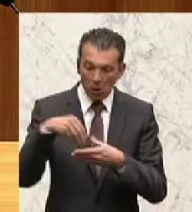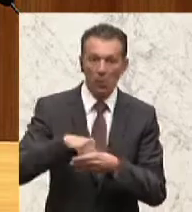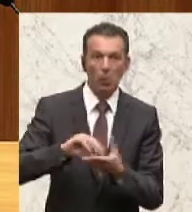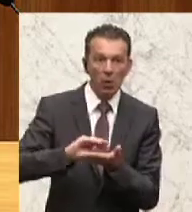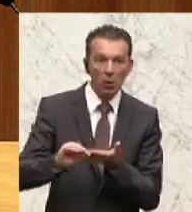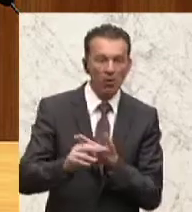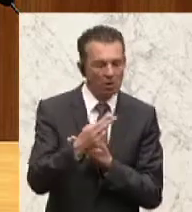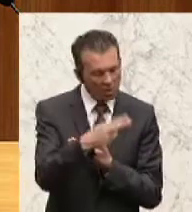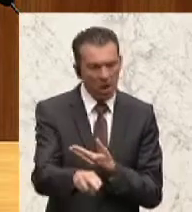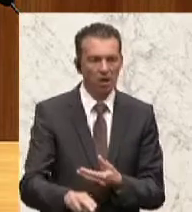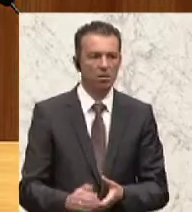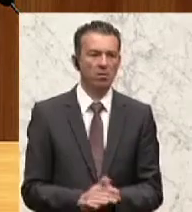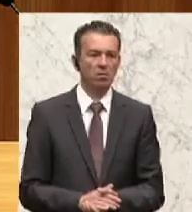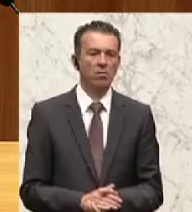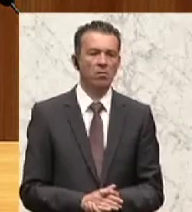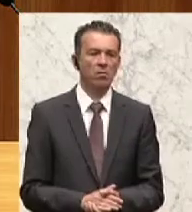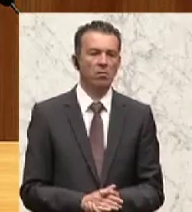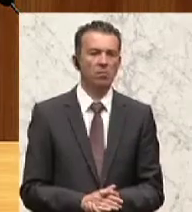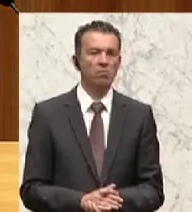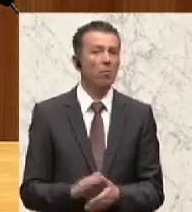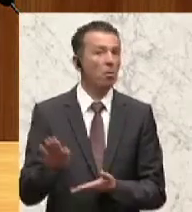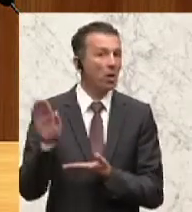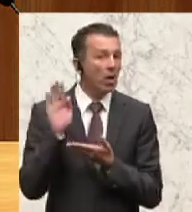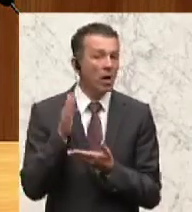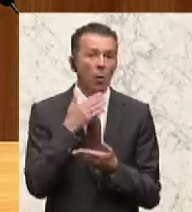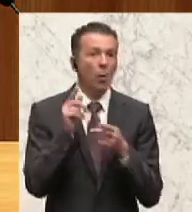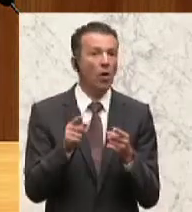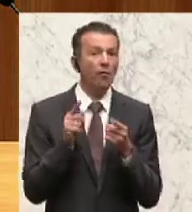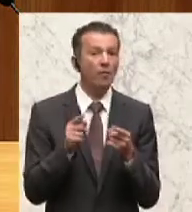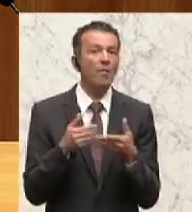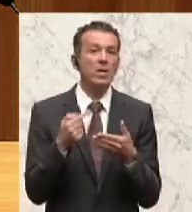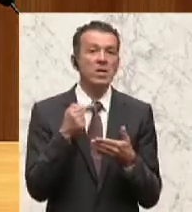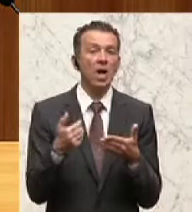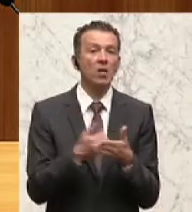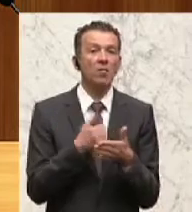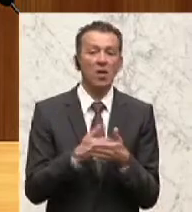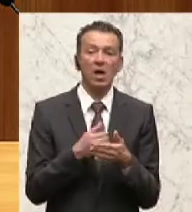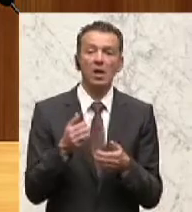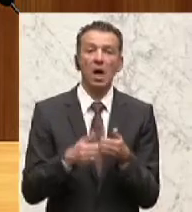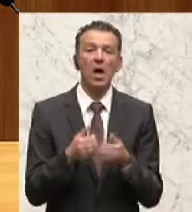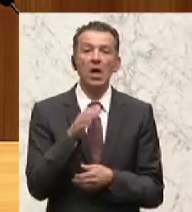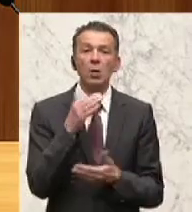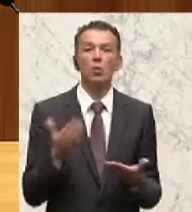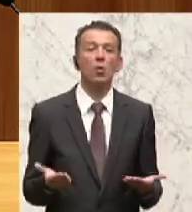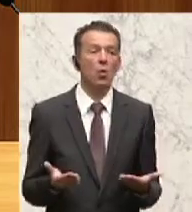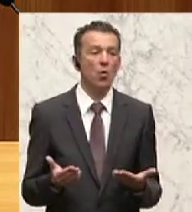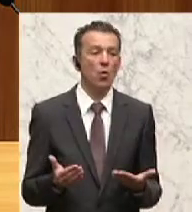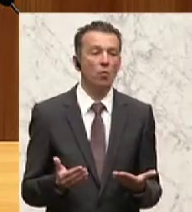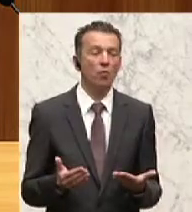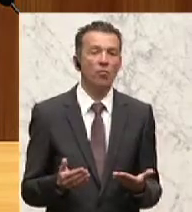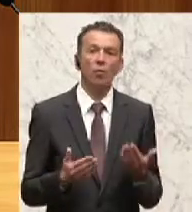nicht. Denn haben Sie beim Hearing nicht zugehört, was der Vertreter des Rechnungshofes gesagt habe? Unter den Vorstellungen